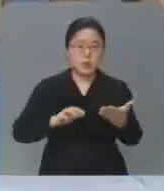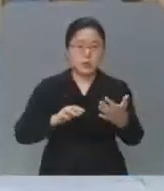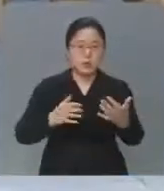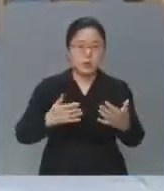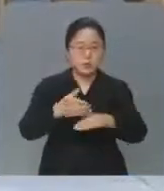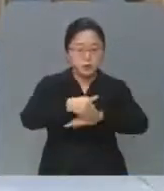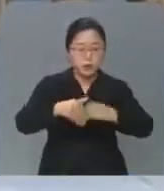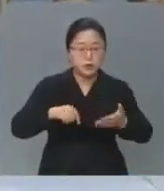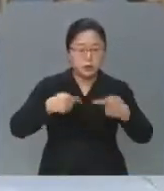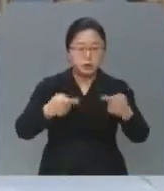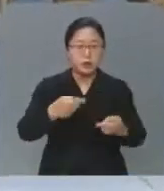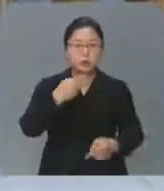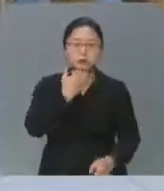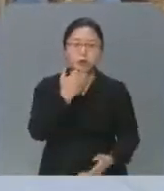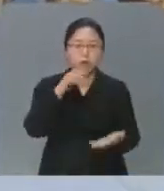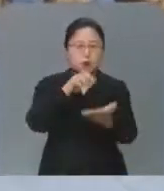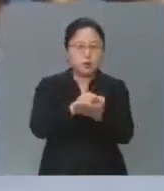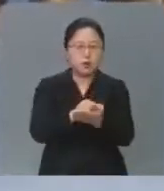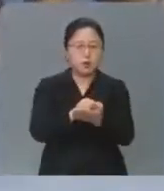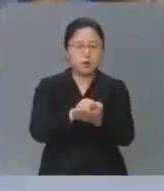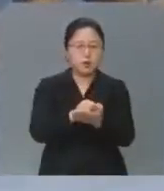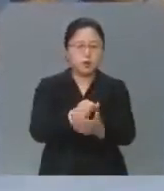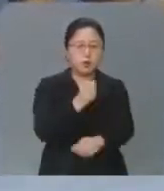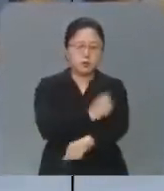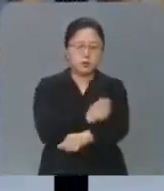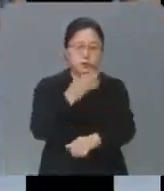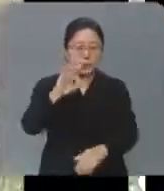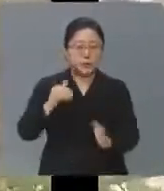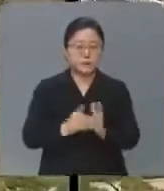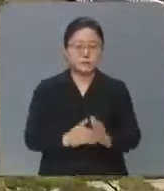참가해 서울 수복의 앞장선 공로를 인정받았습니다.